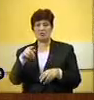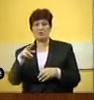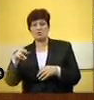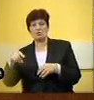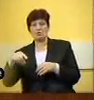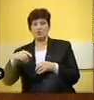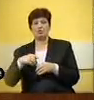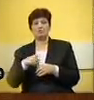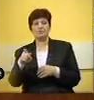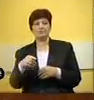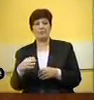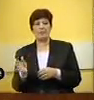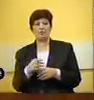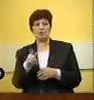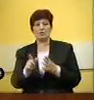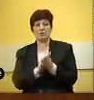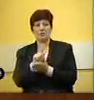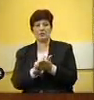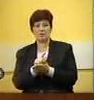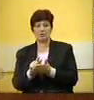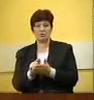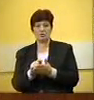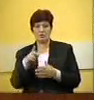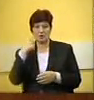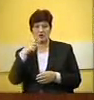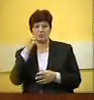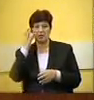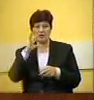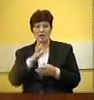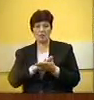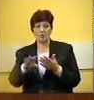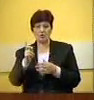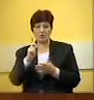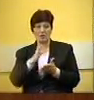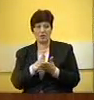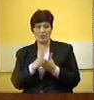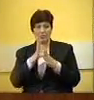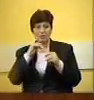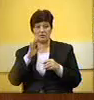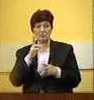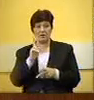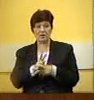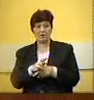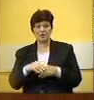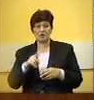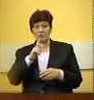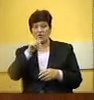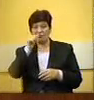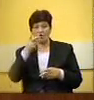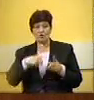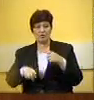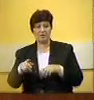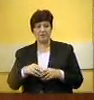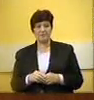takozvani. Znači, prošli smo kroz taj period, da kažem, kad prosto nije bilo para u državi, pa nije bilo para ni u